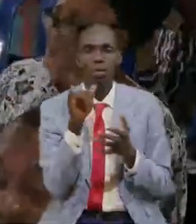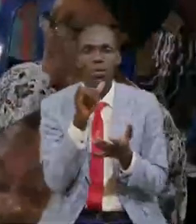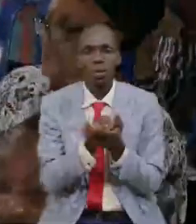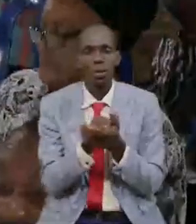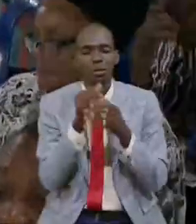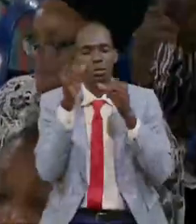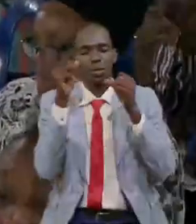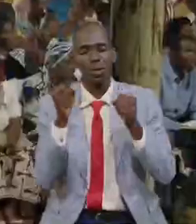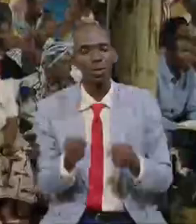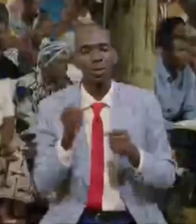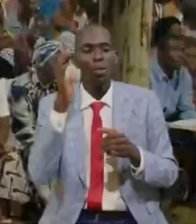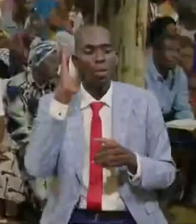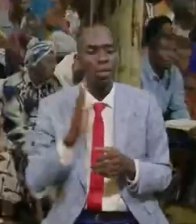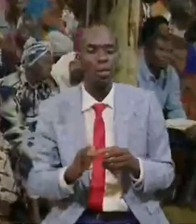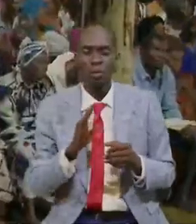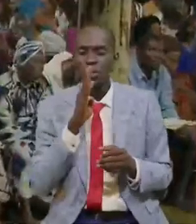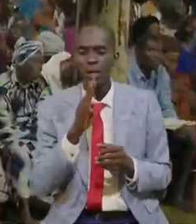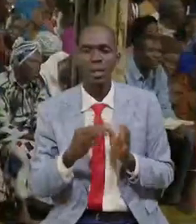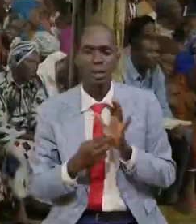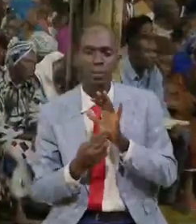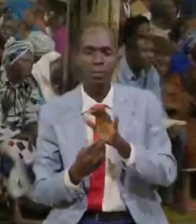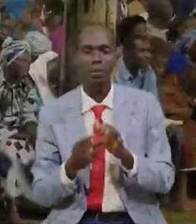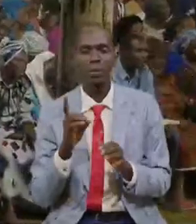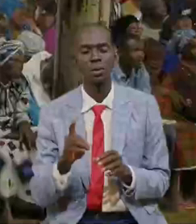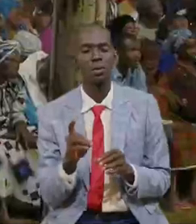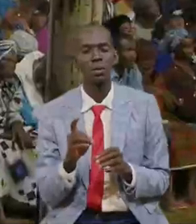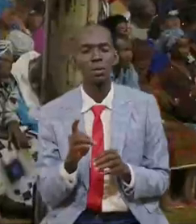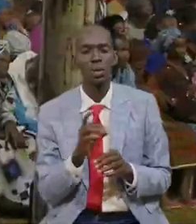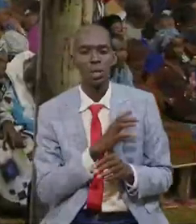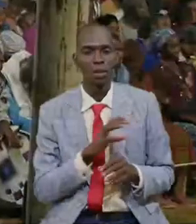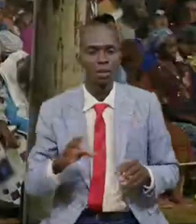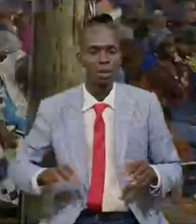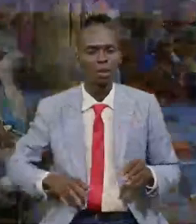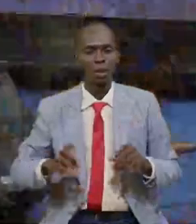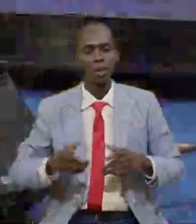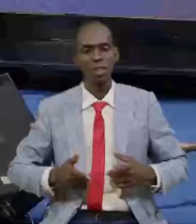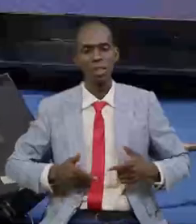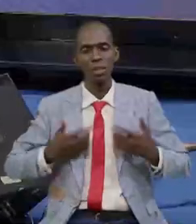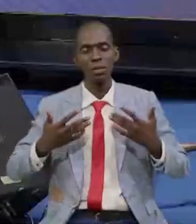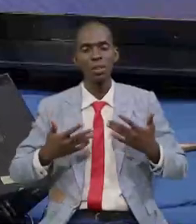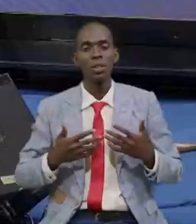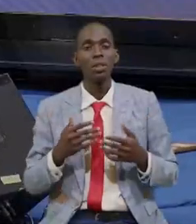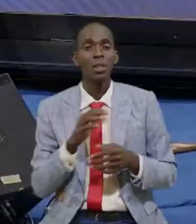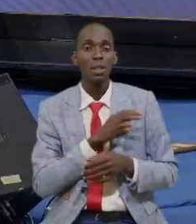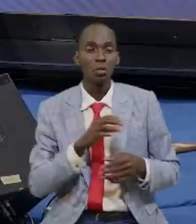puissance-là sera manifestée. Christ vit. pas qu'il a